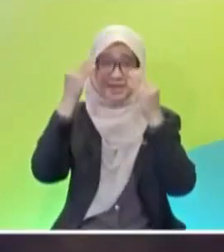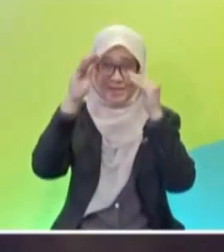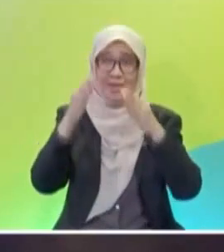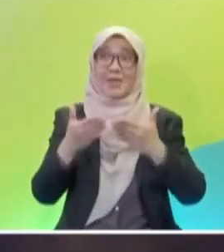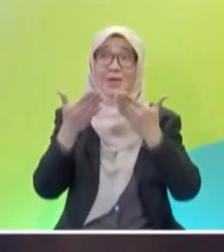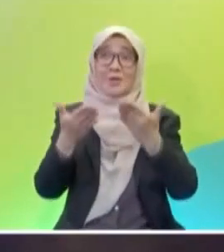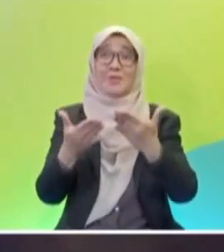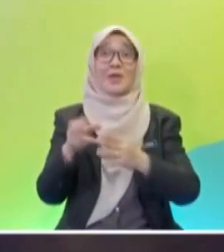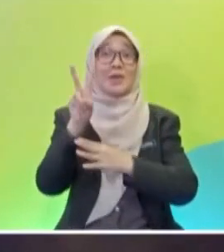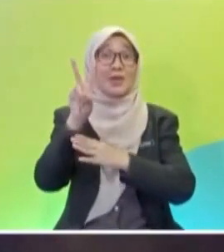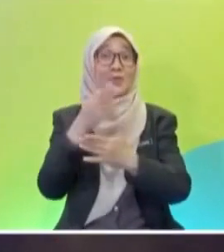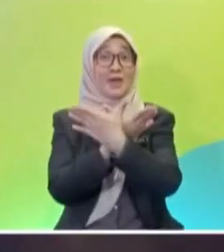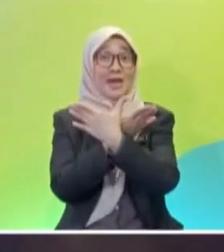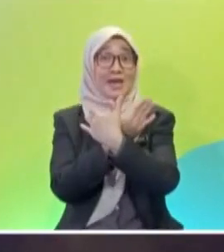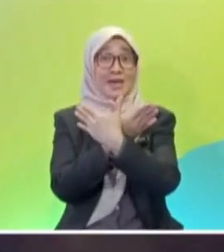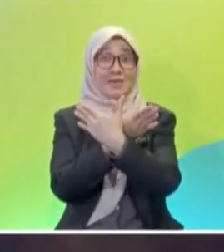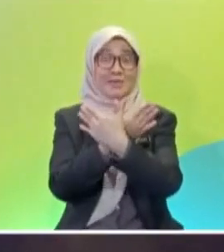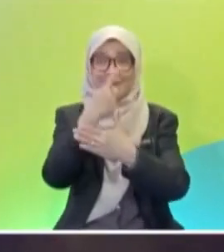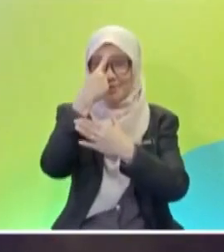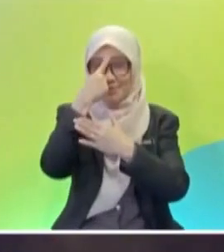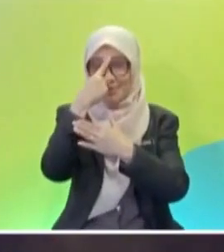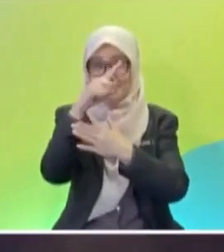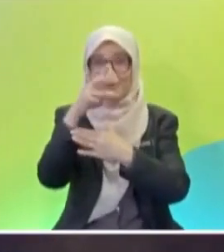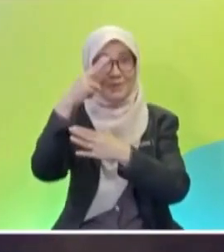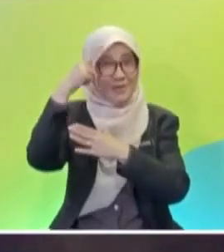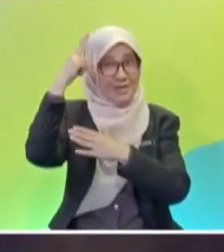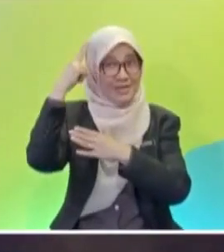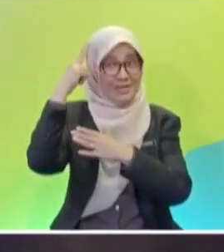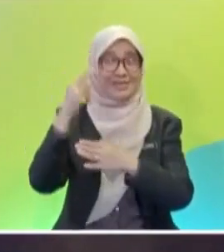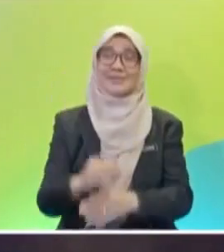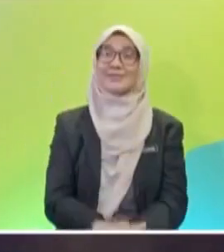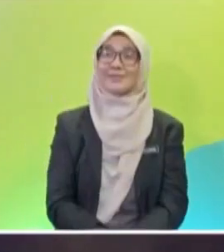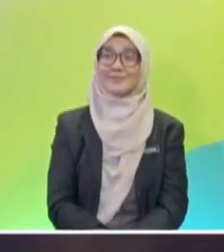kulit eh Ramon Ramon untuk ditampar di gambar tersebut